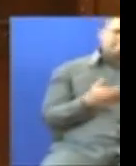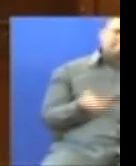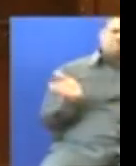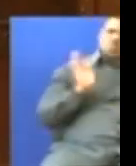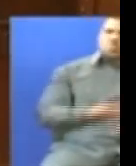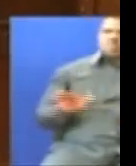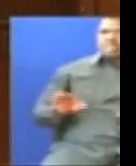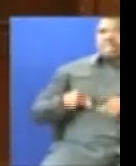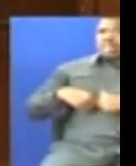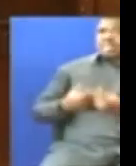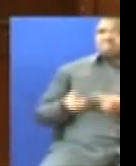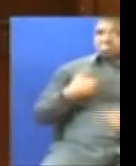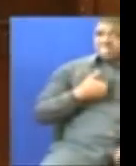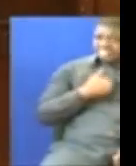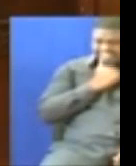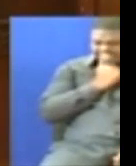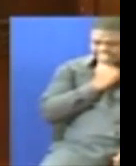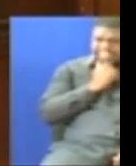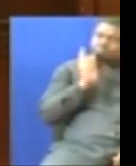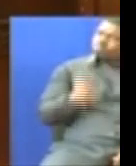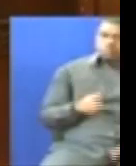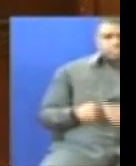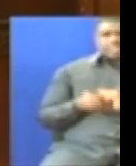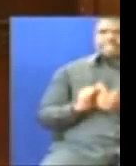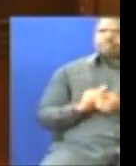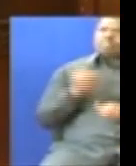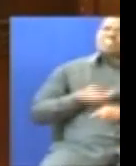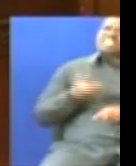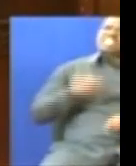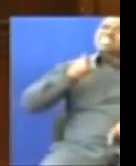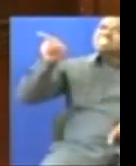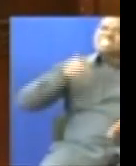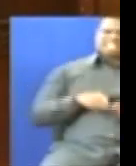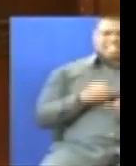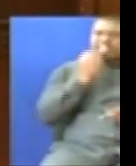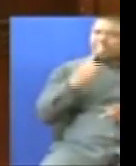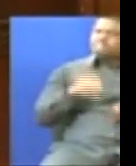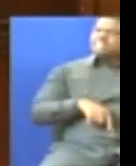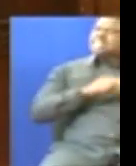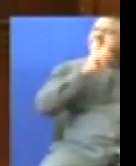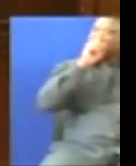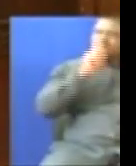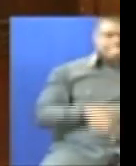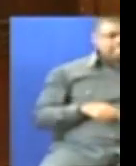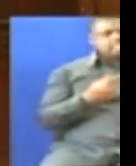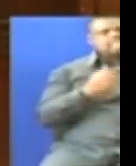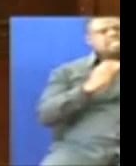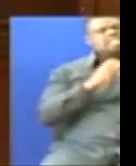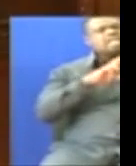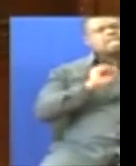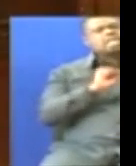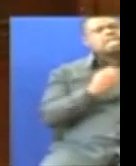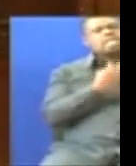umekwisha. Lakini naona kwamba bado hili lipo, wananchi huko vijijini bado wanaendelea kutapeliwa. Je, TCRA wanakwama wapi